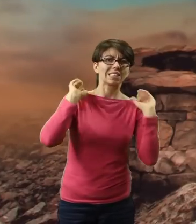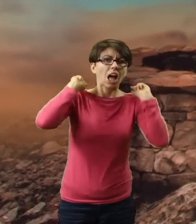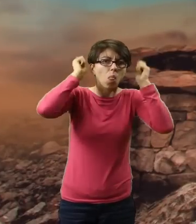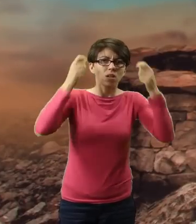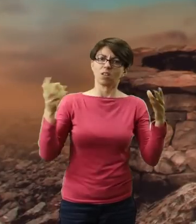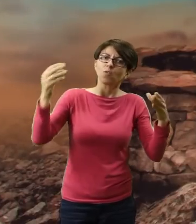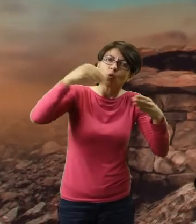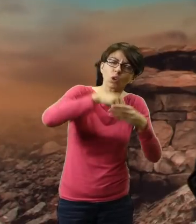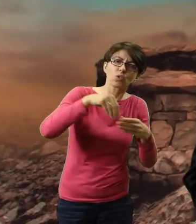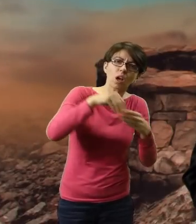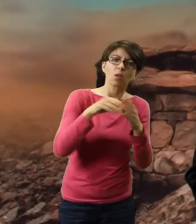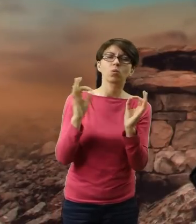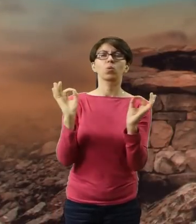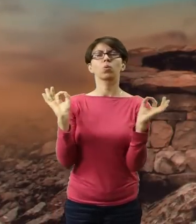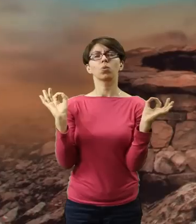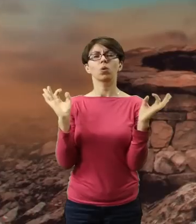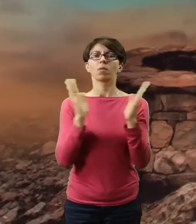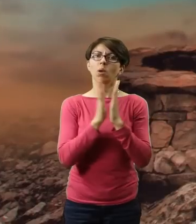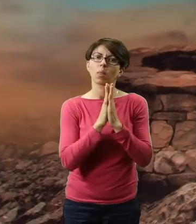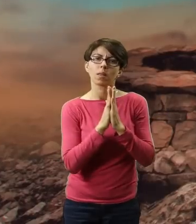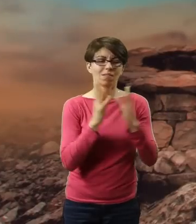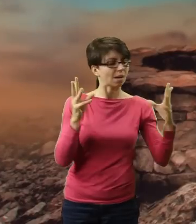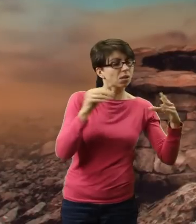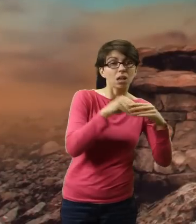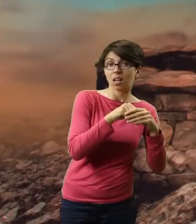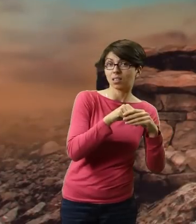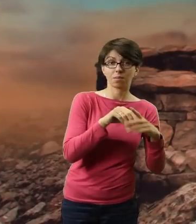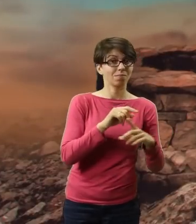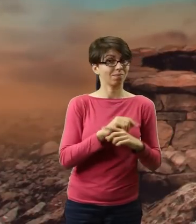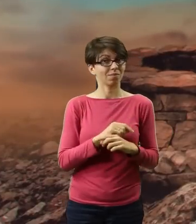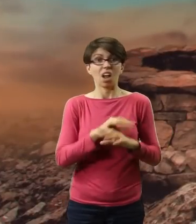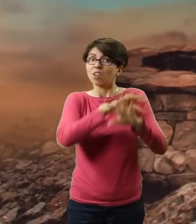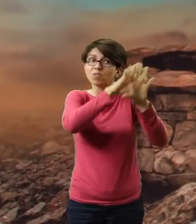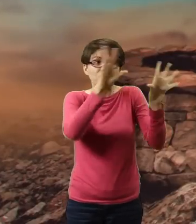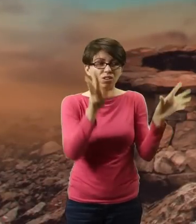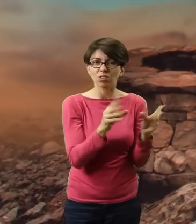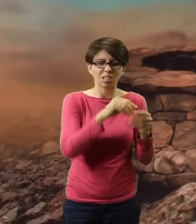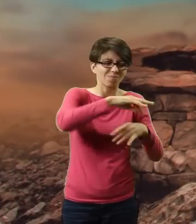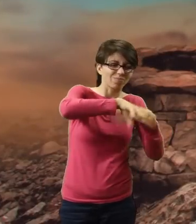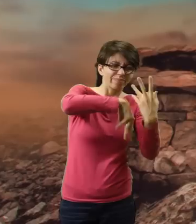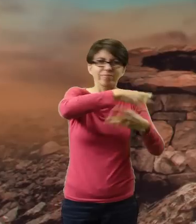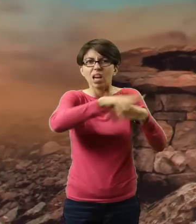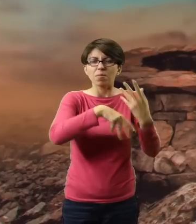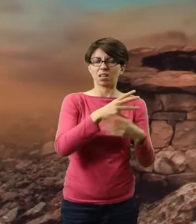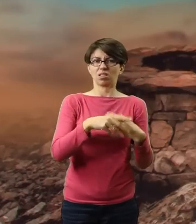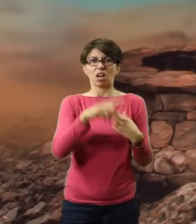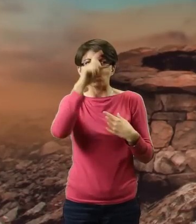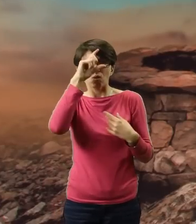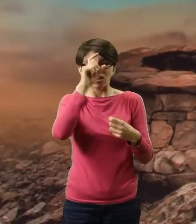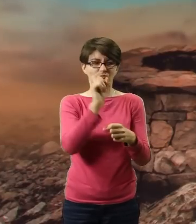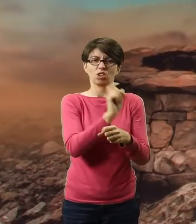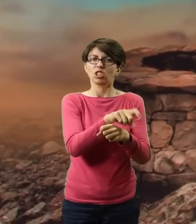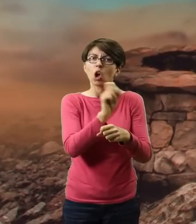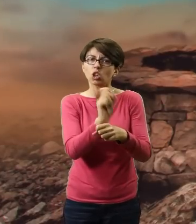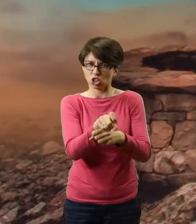zakony które propagują jogę Czy mantrę w kościele i to wszystko chrześcijanina który ma